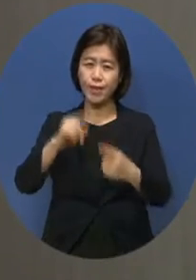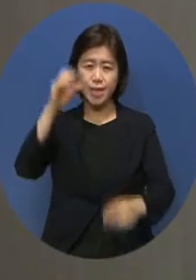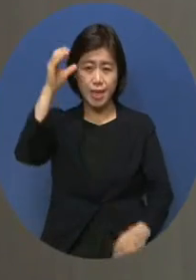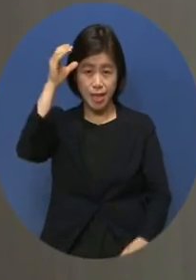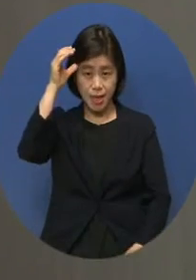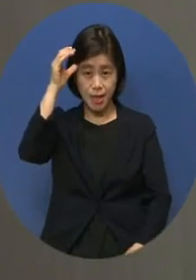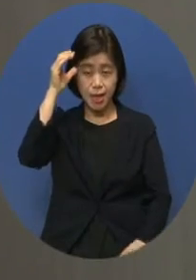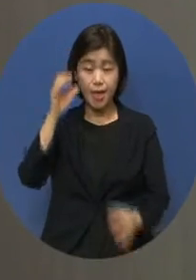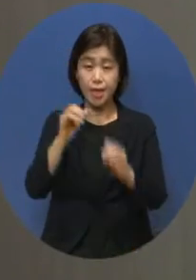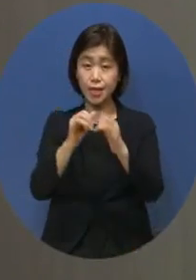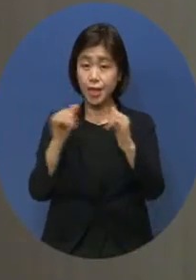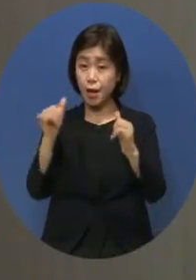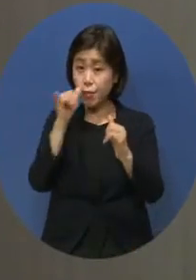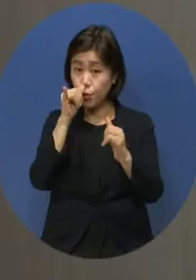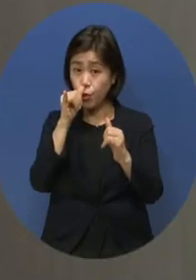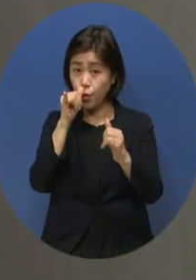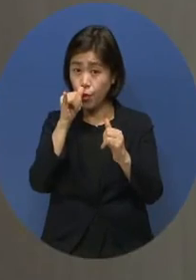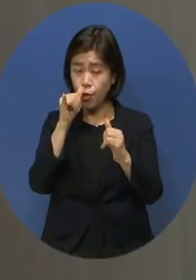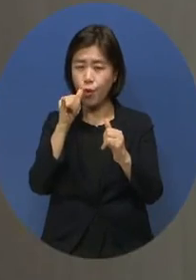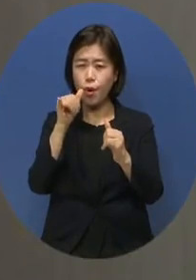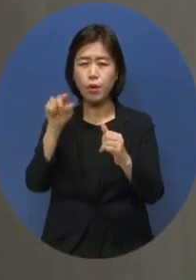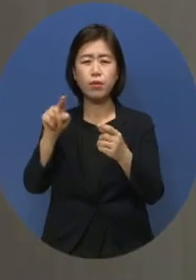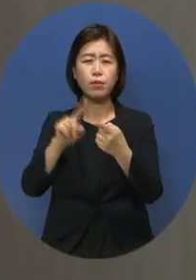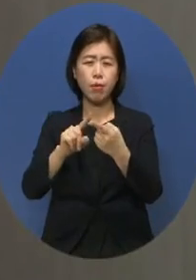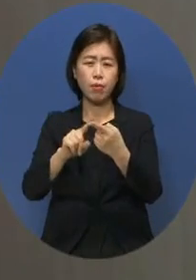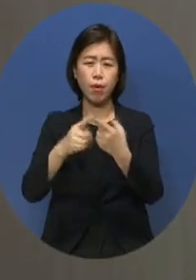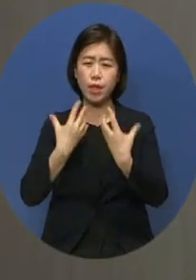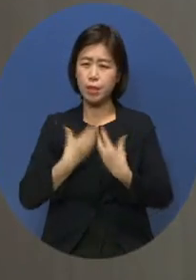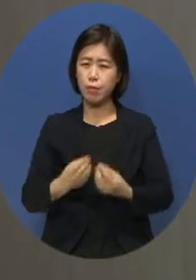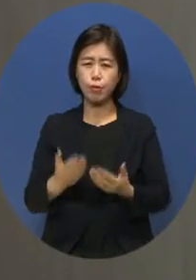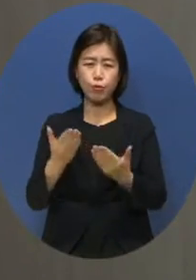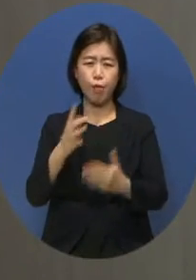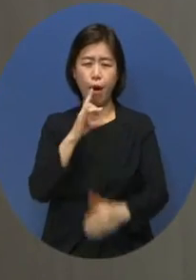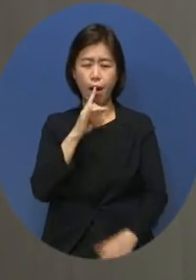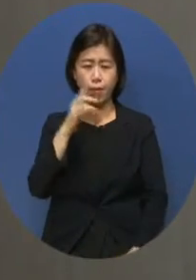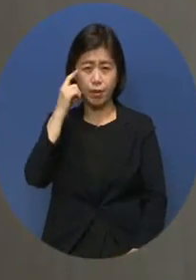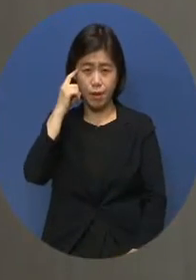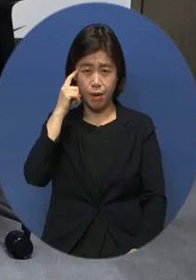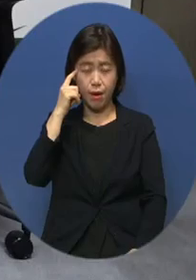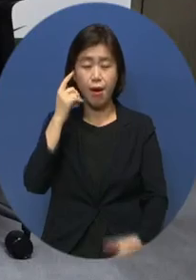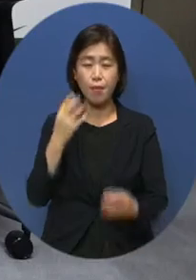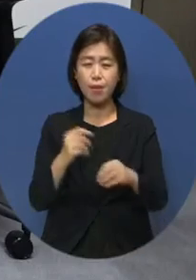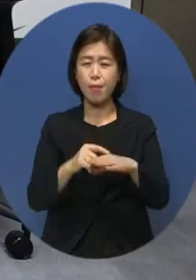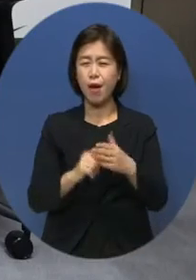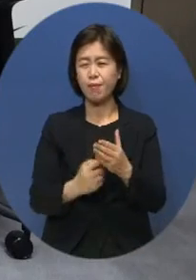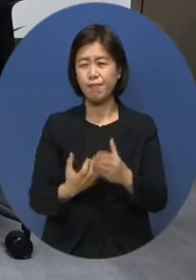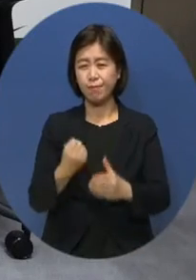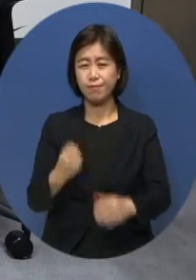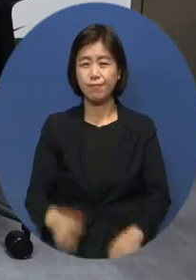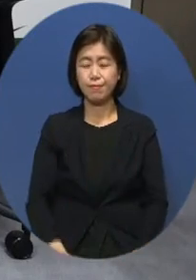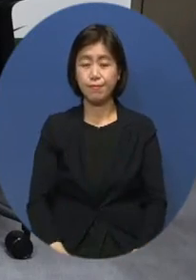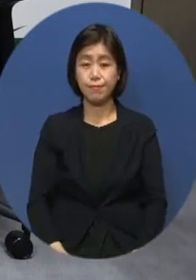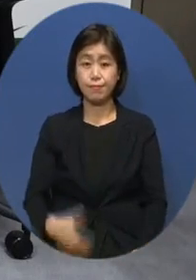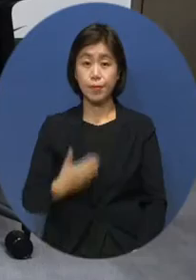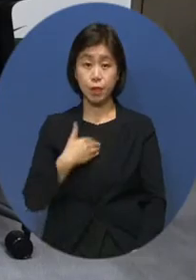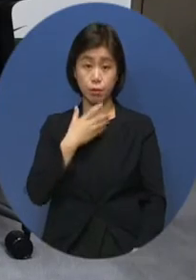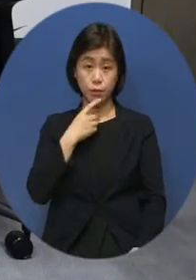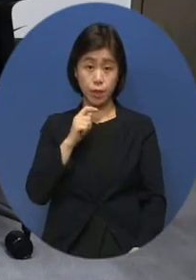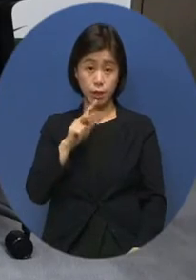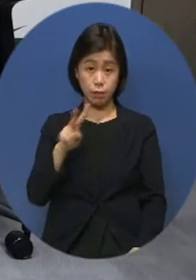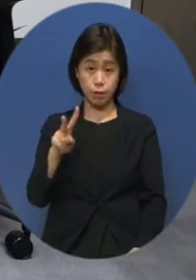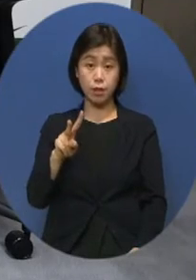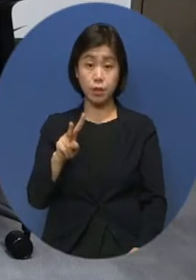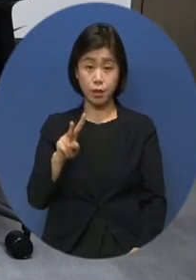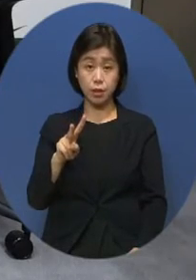기대하는 사람들이 있는 만큼 실망시키면 안 된다? 이제 그런 마음도 있었고 그러네요. 저도 이제 복지TV에서 계속해서